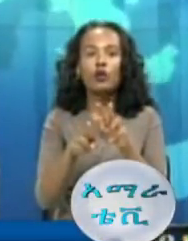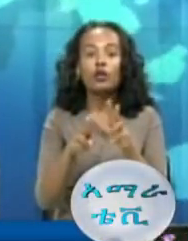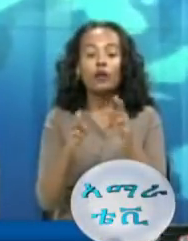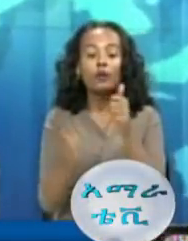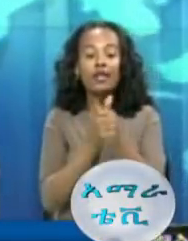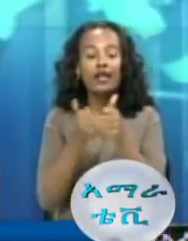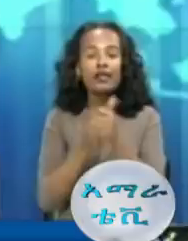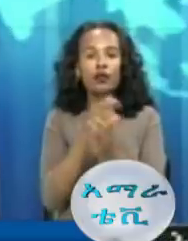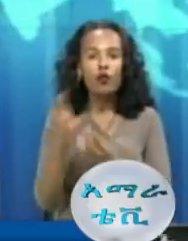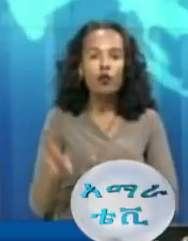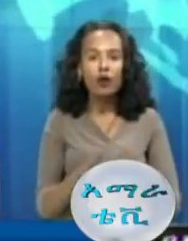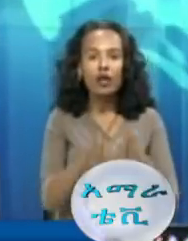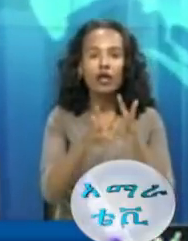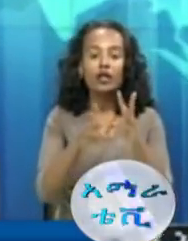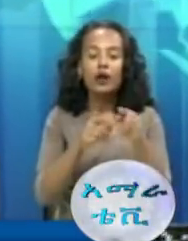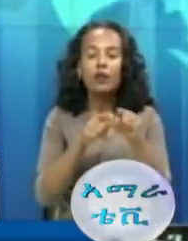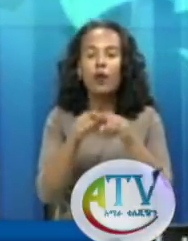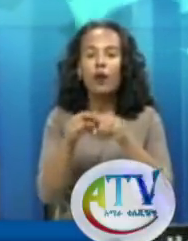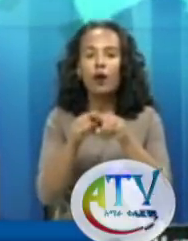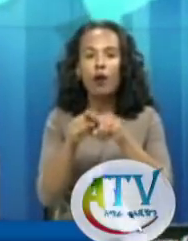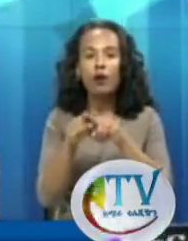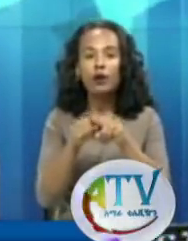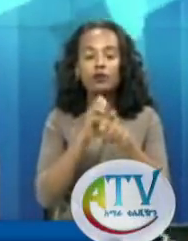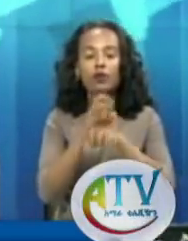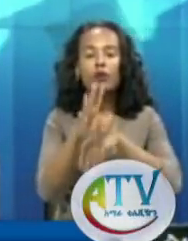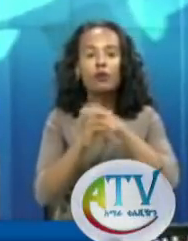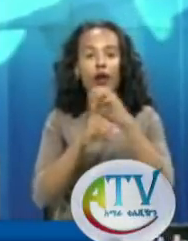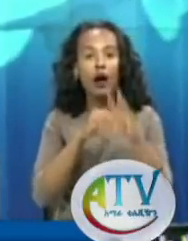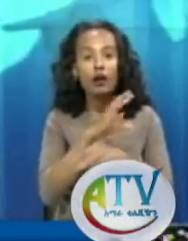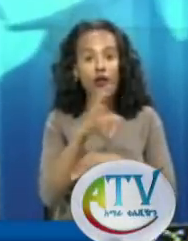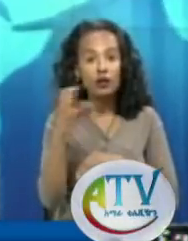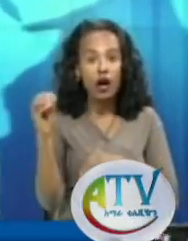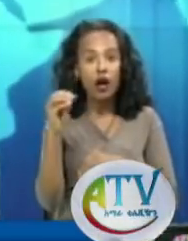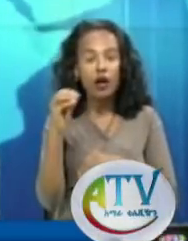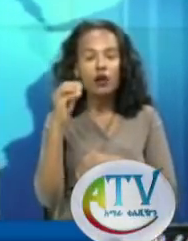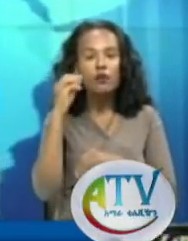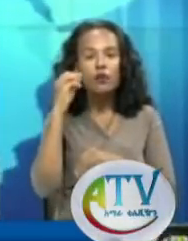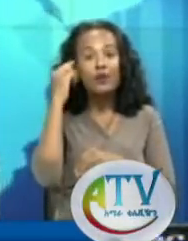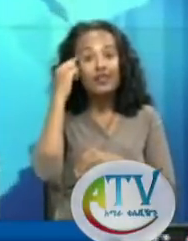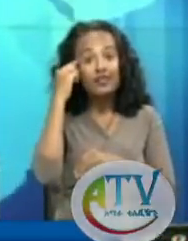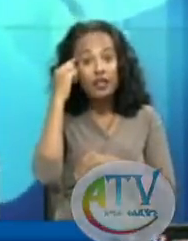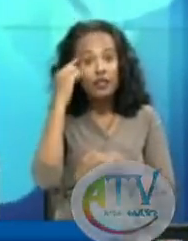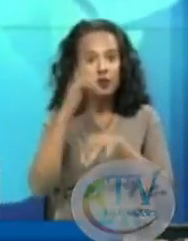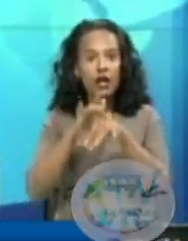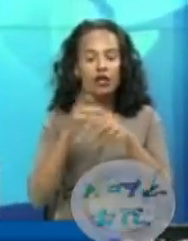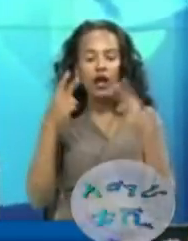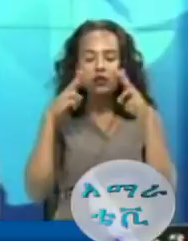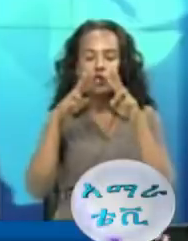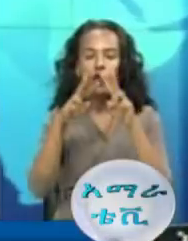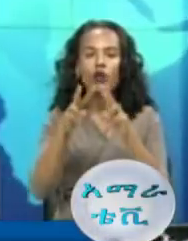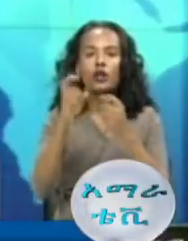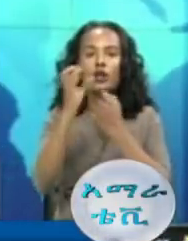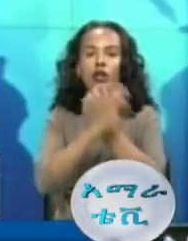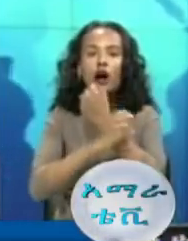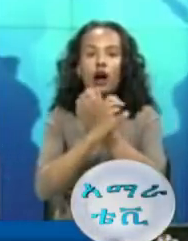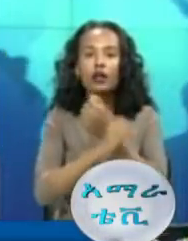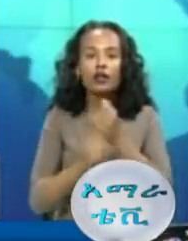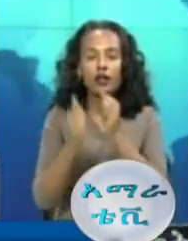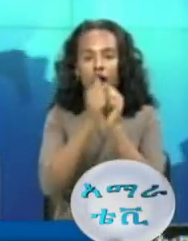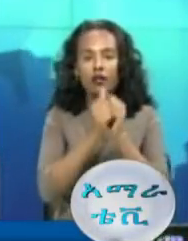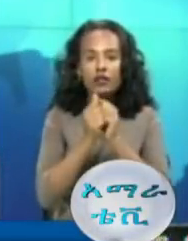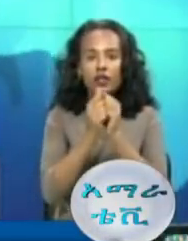የምንከተለው መንገድ በመግባባት በመመካከርና በመተሳሰብ ላይ ያተኮረ የሀገርን